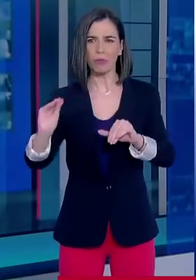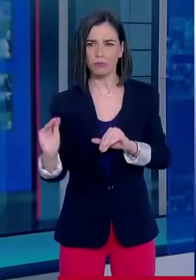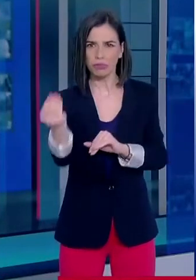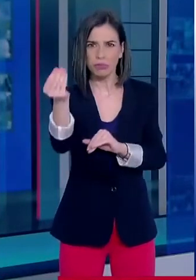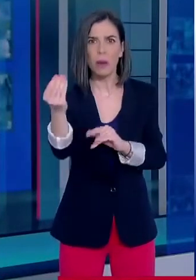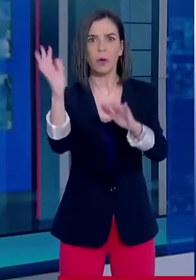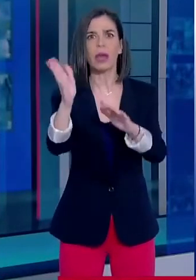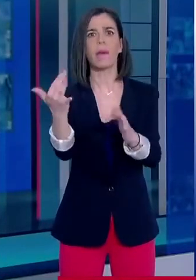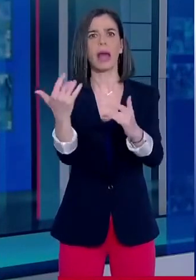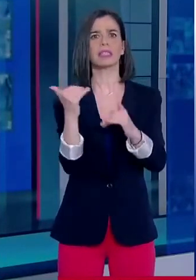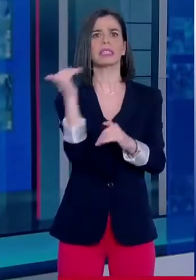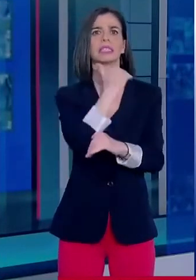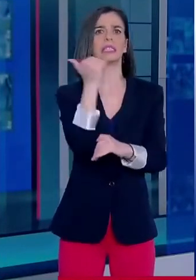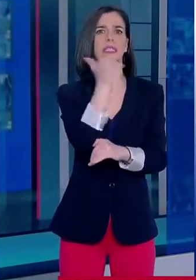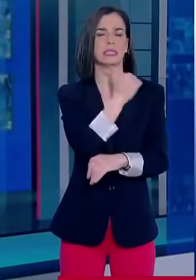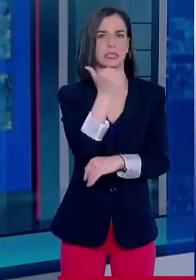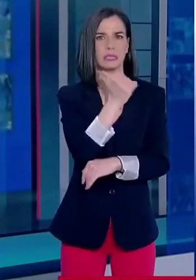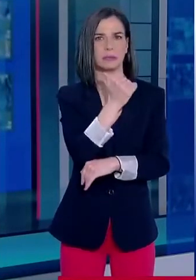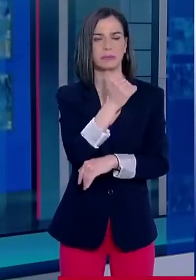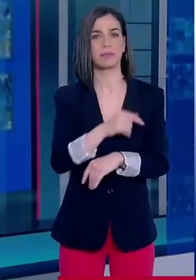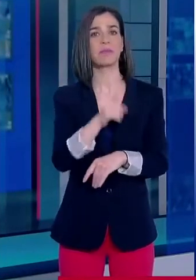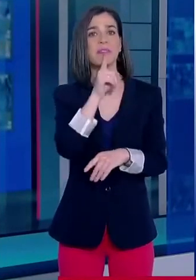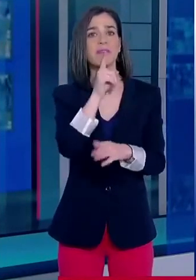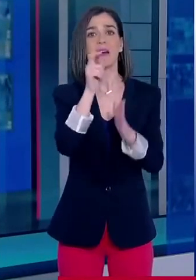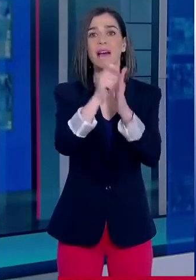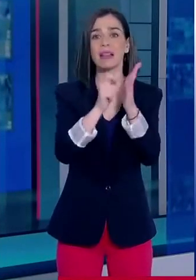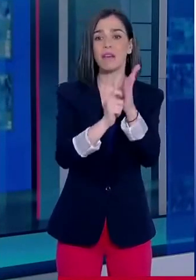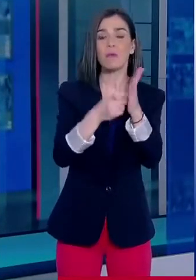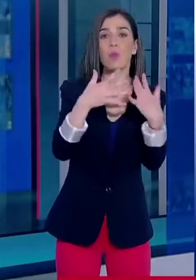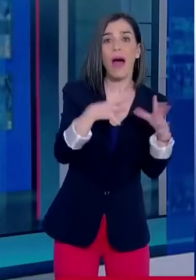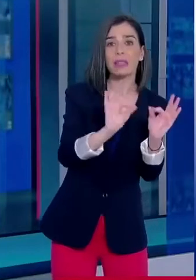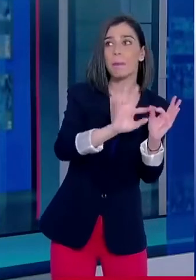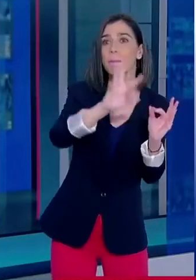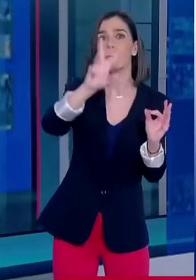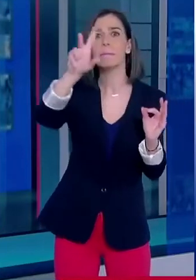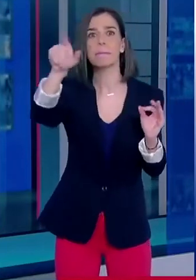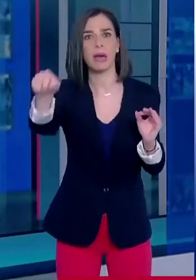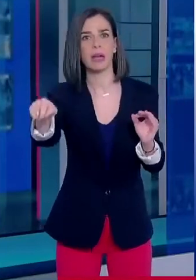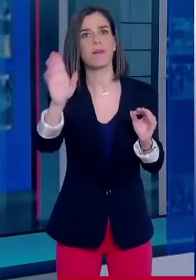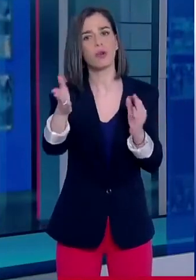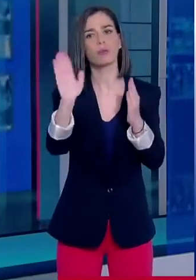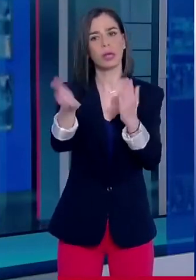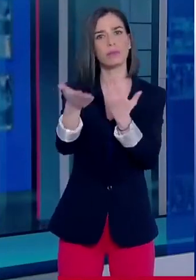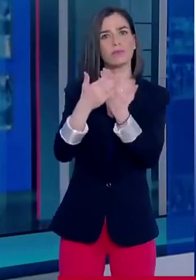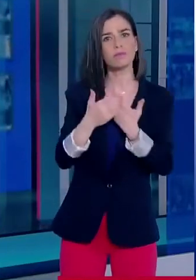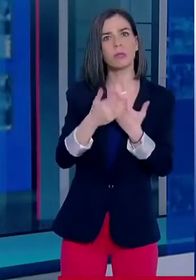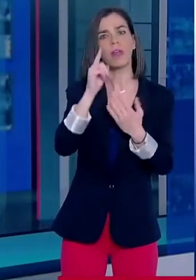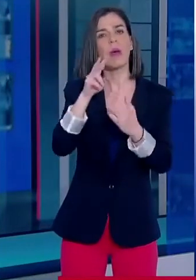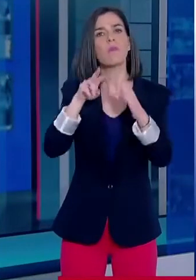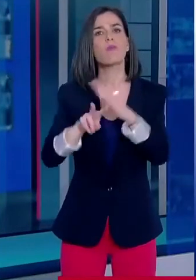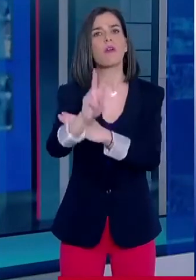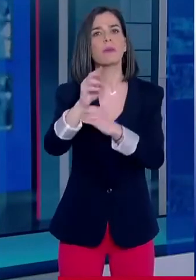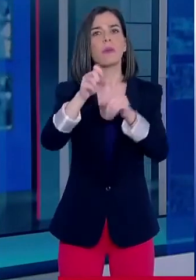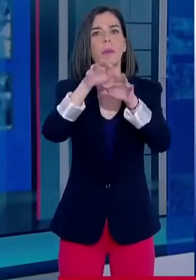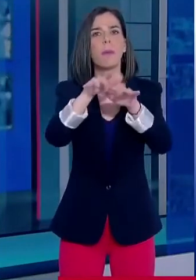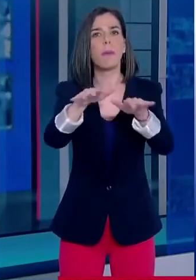την άλλη άκρη. Επίσης, αυτή η καταγραφή της πορείας ενός ιού μπορεί να μας βοηθήσει να δημιουργήσουμε προβλέψεις για τη